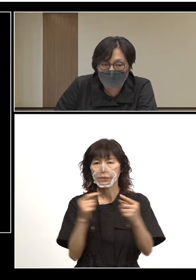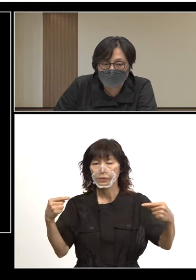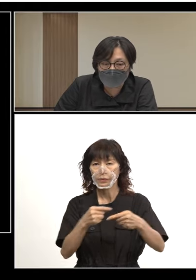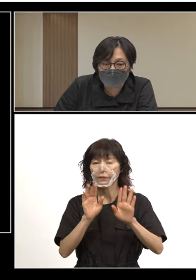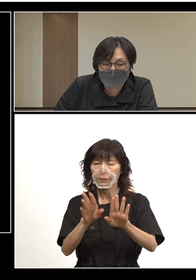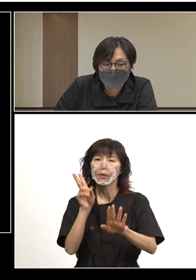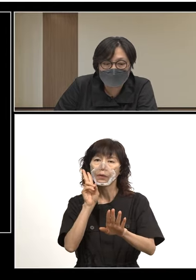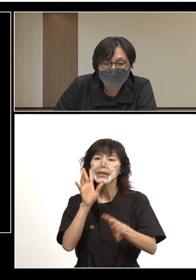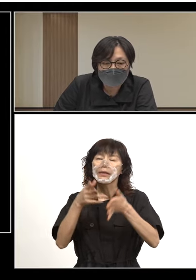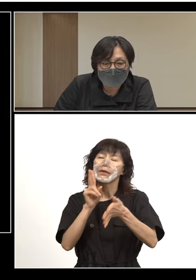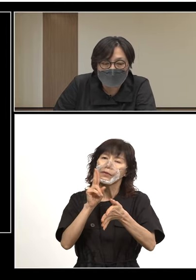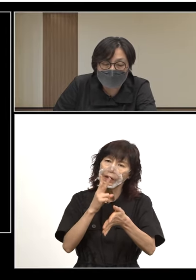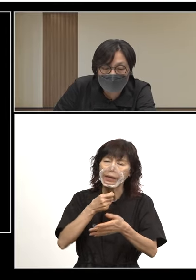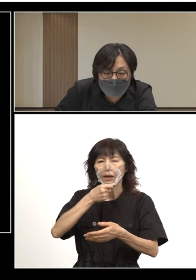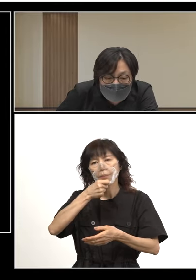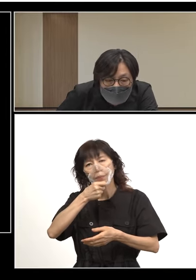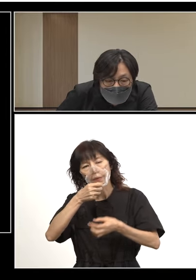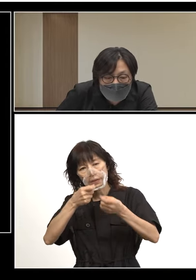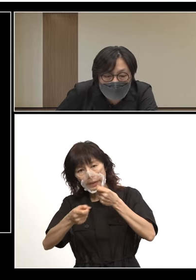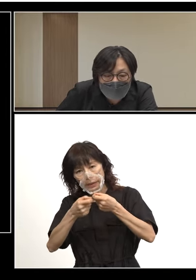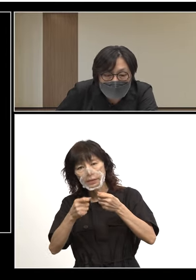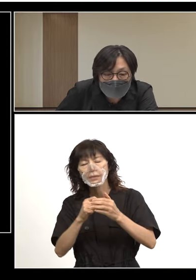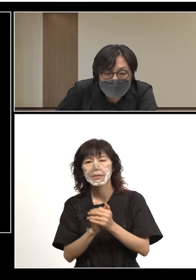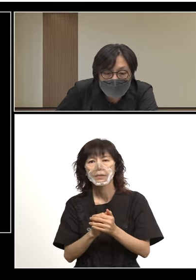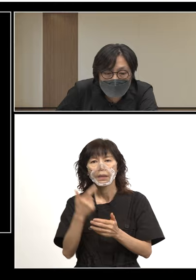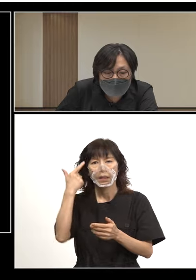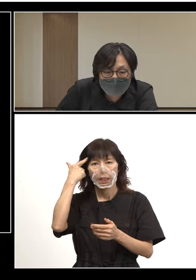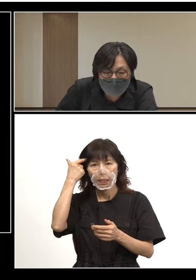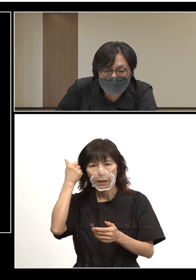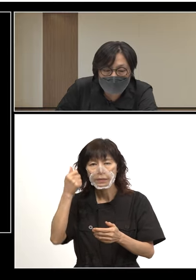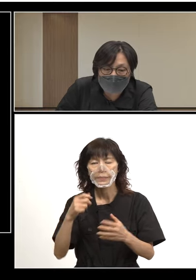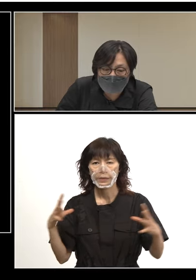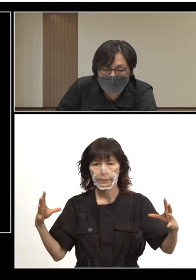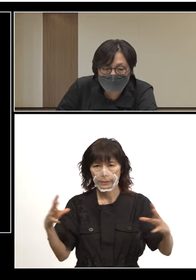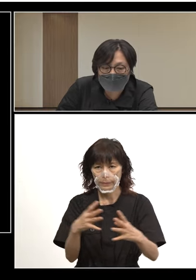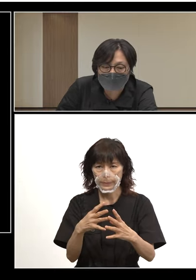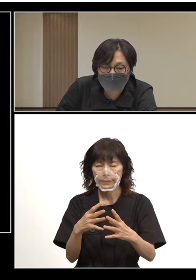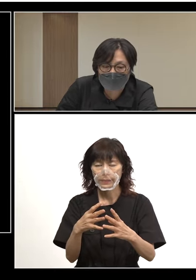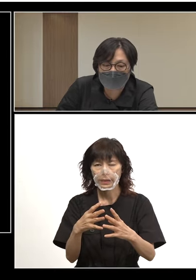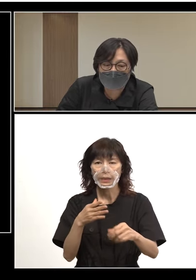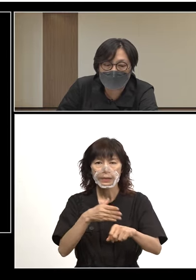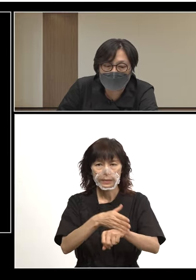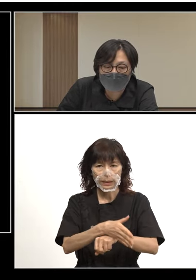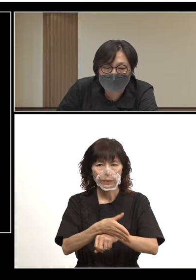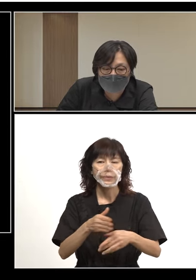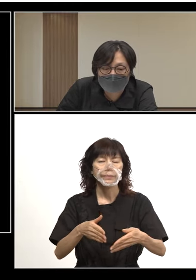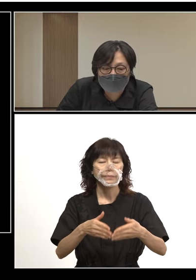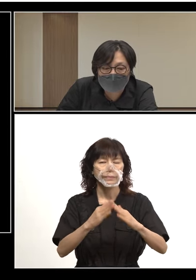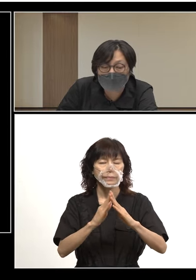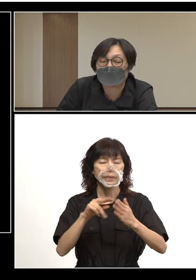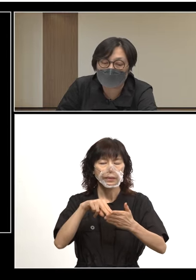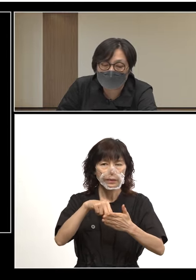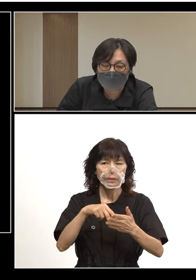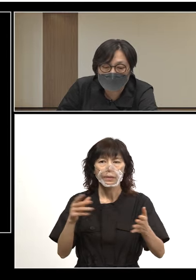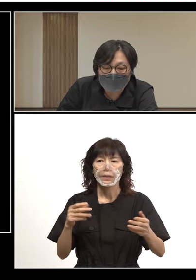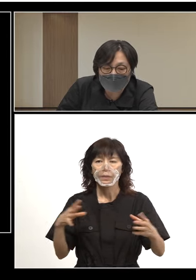務。我哋希望透過共融，我哋希望透過社會企業啦，我哋希望透過我哋